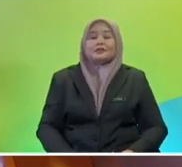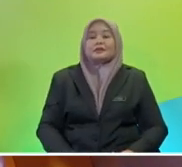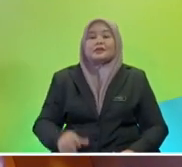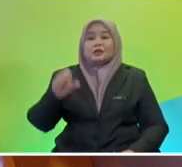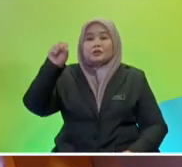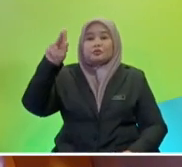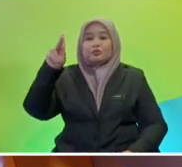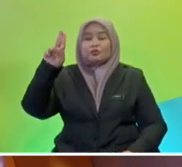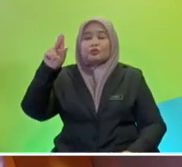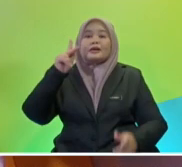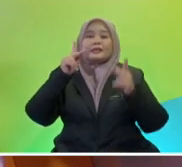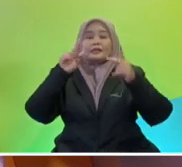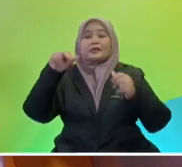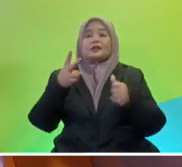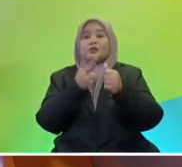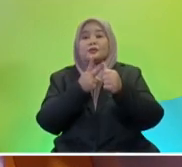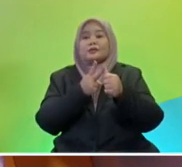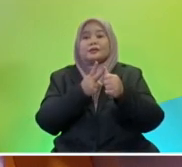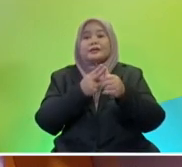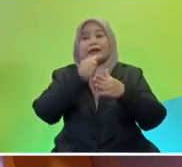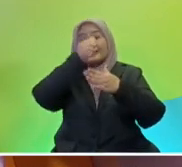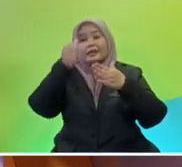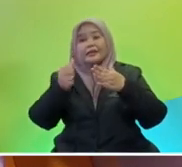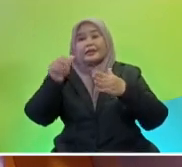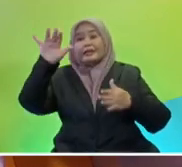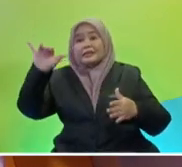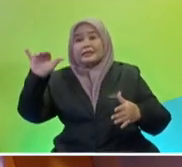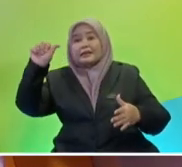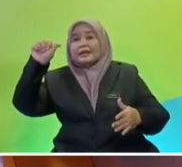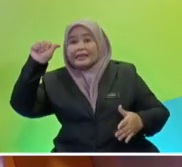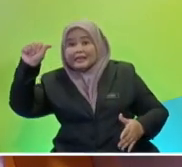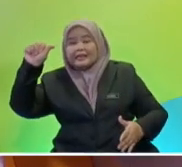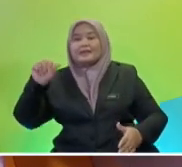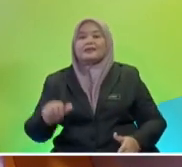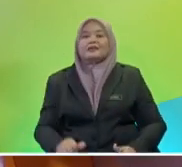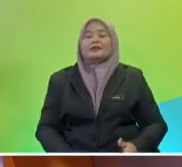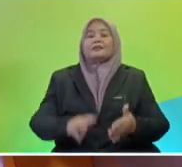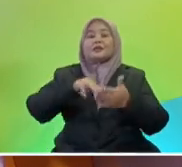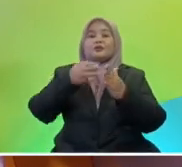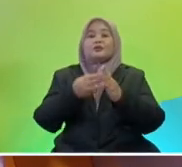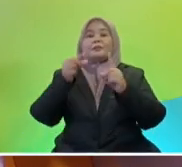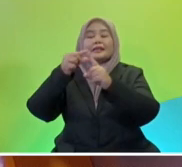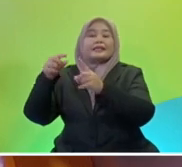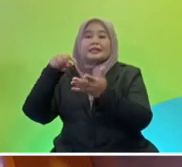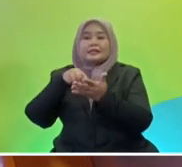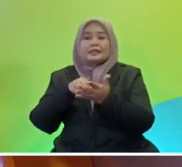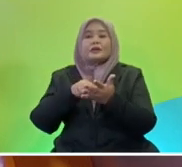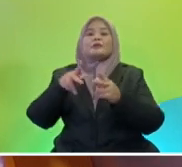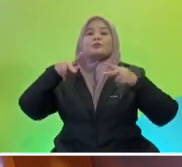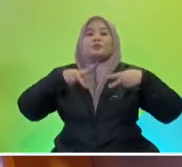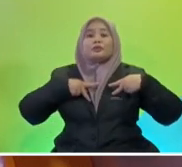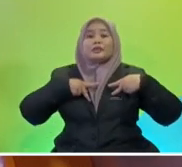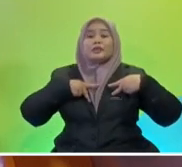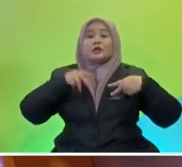yang kedua berakhir dengan huruf e bermaksud perkata ini mempunyai